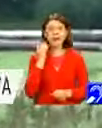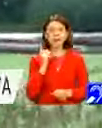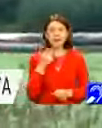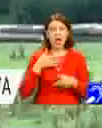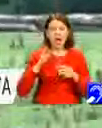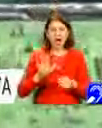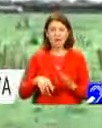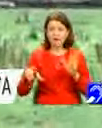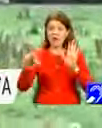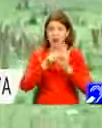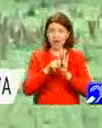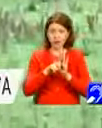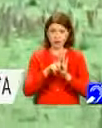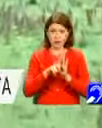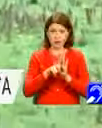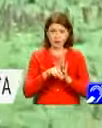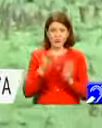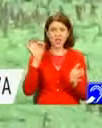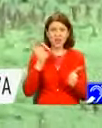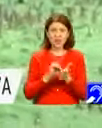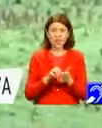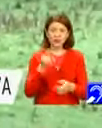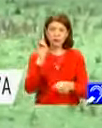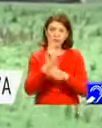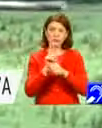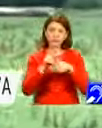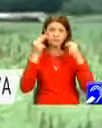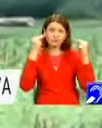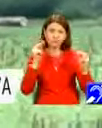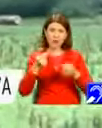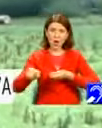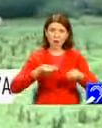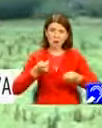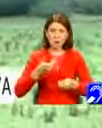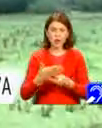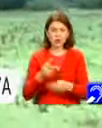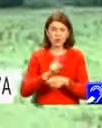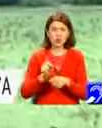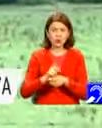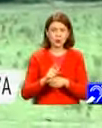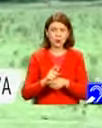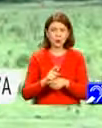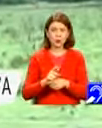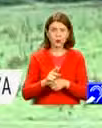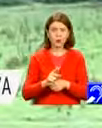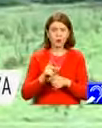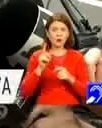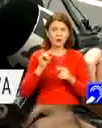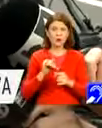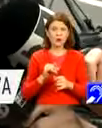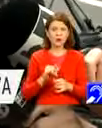avem legiferat termenul de avertizor public, acest lucru va fi descurajat. Acum la ce vă